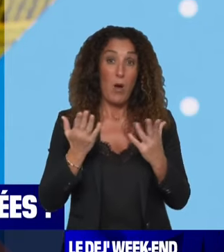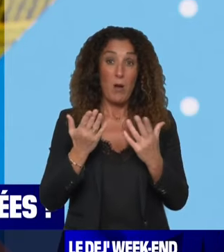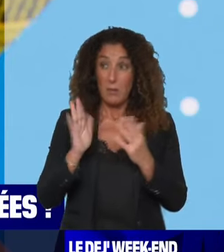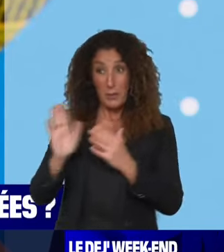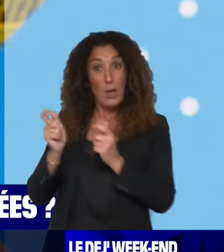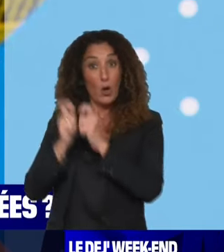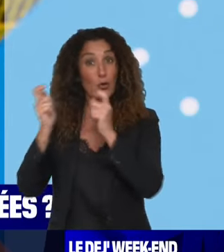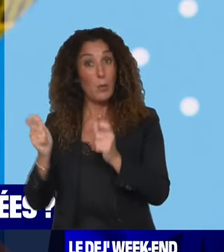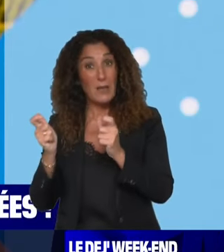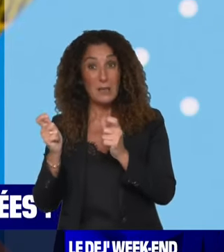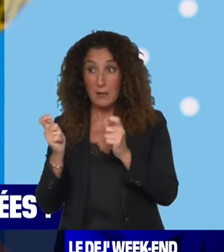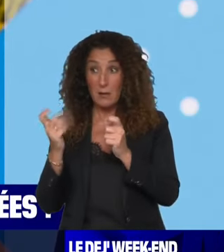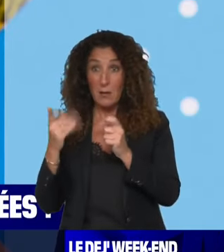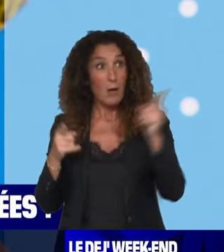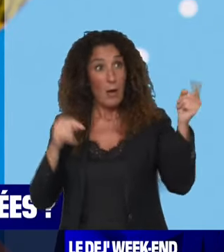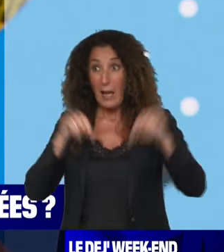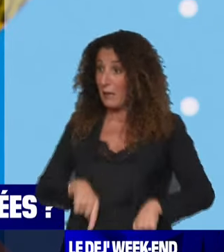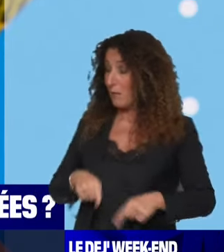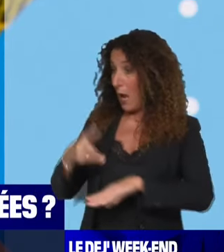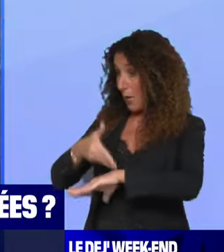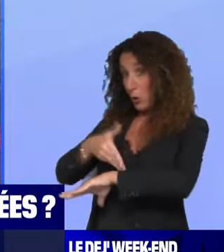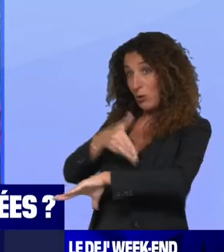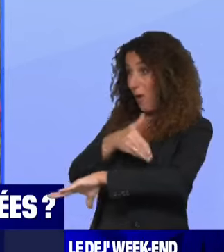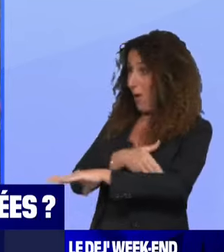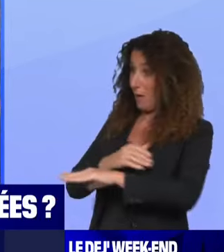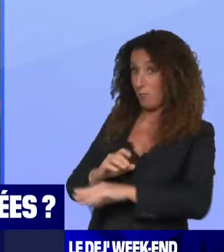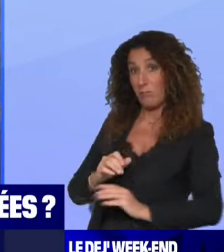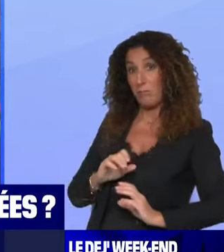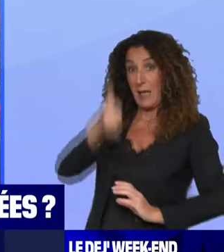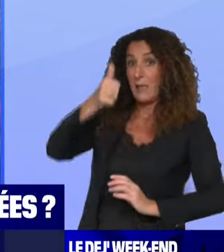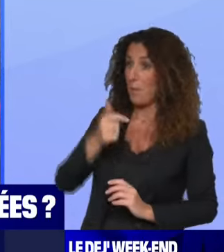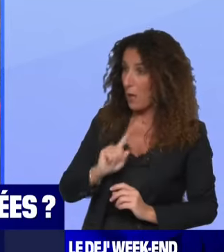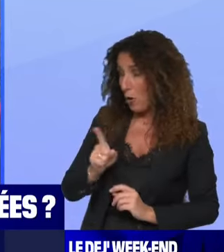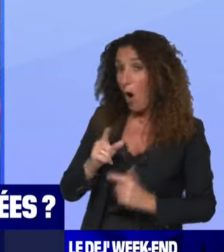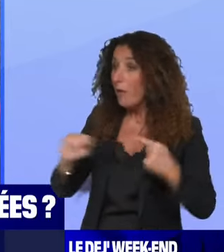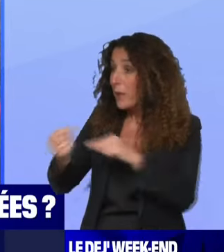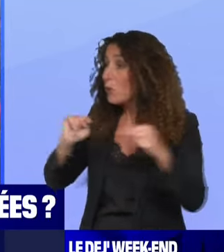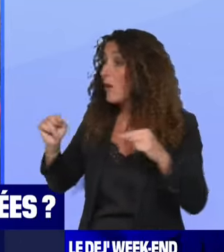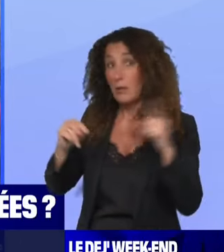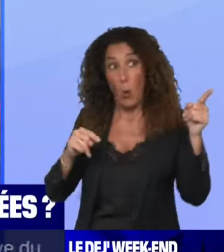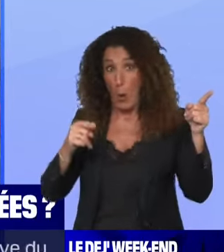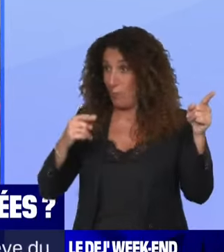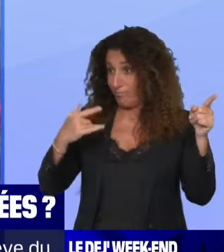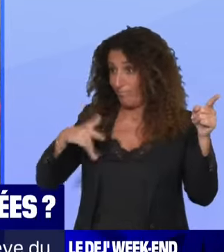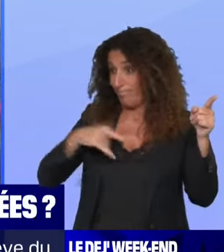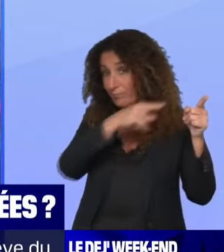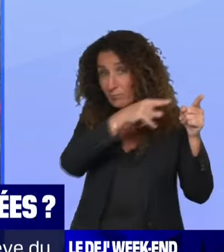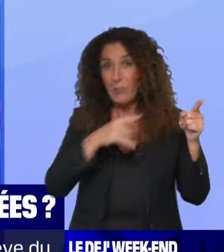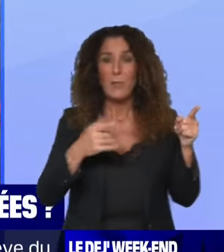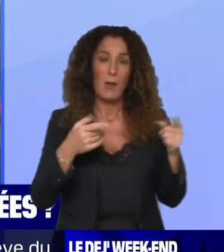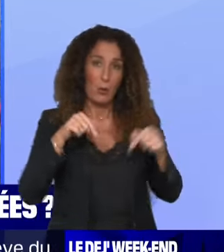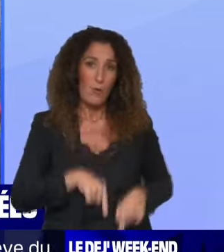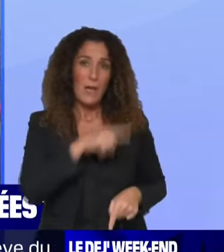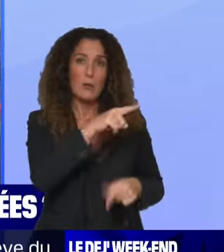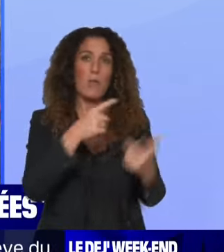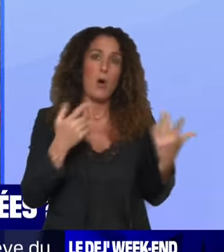où l'État n'est plus l'actionnaire principal et donc ne décide plus des négociations en cours. Ça vous explique l'extrême réserve du gouvernement à cette heure, en tout